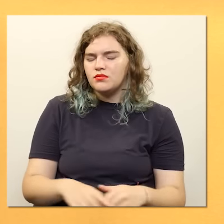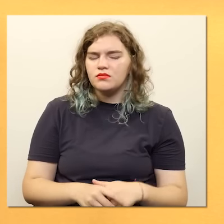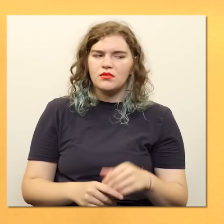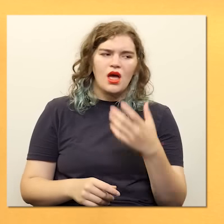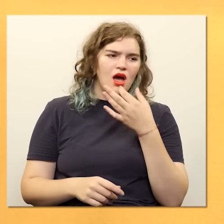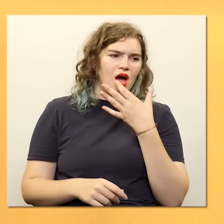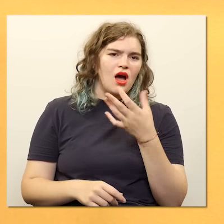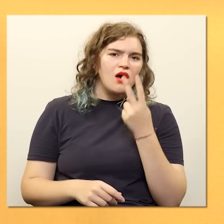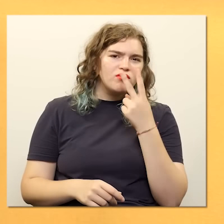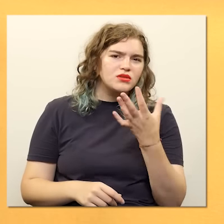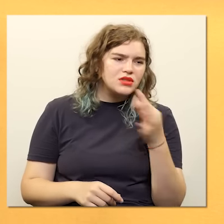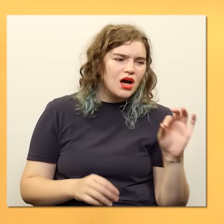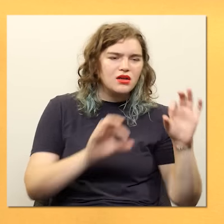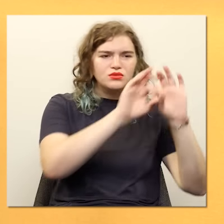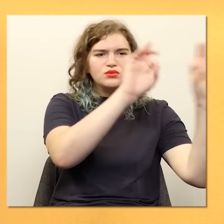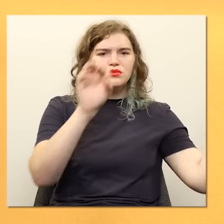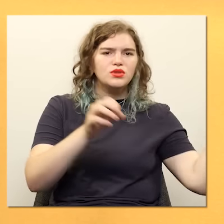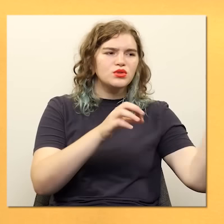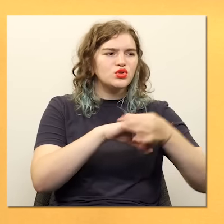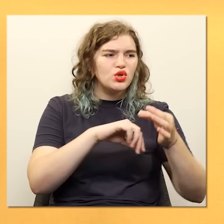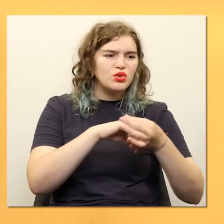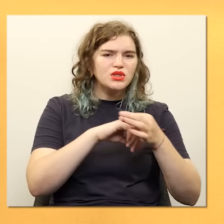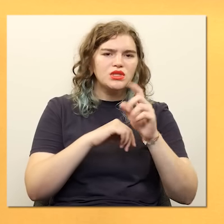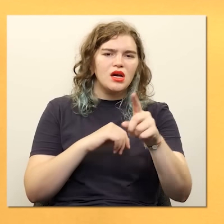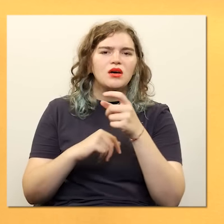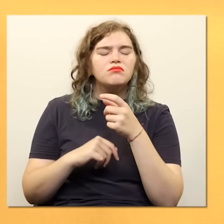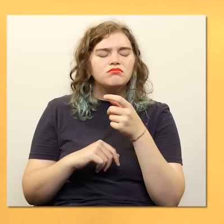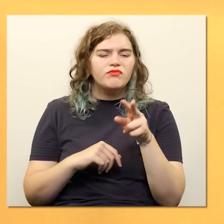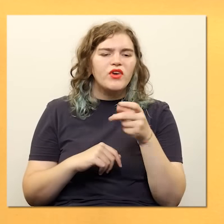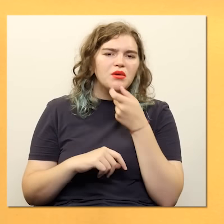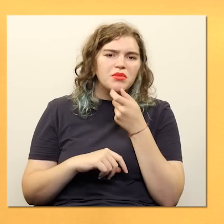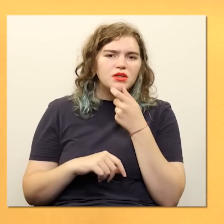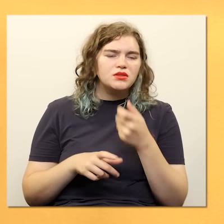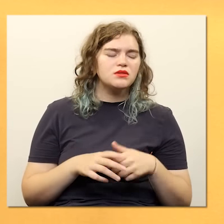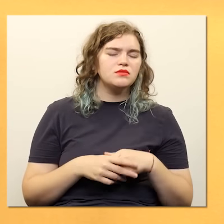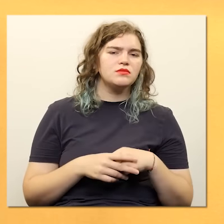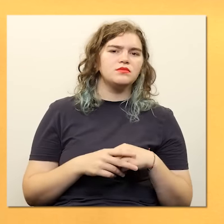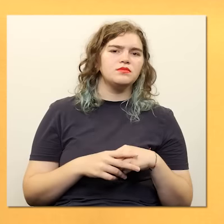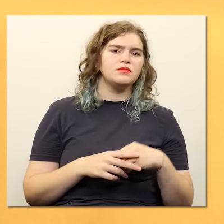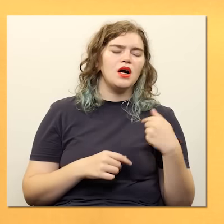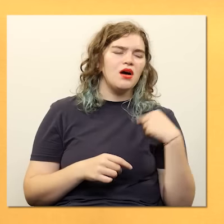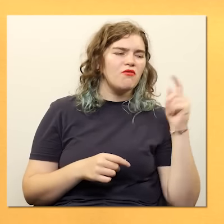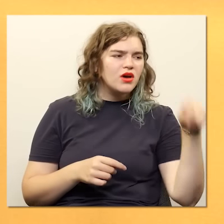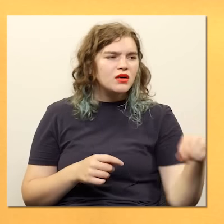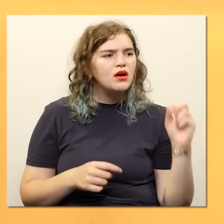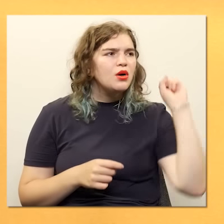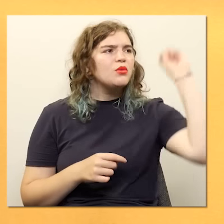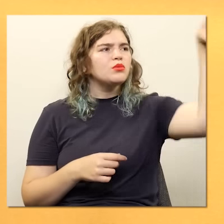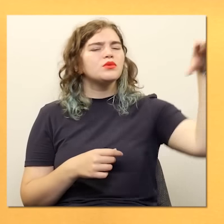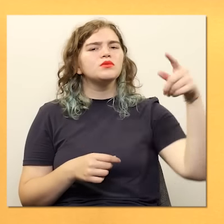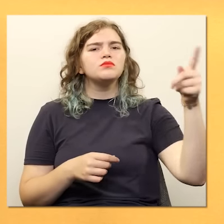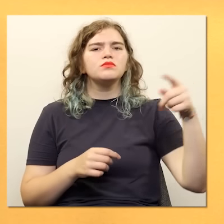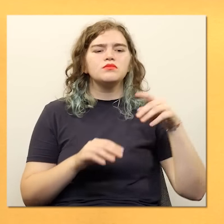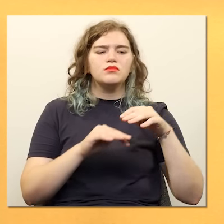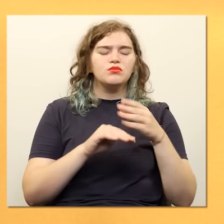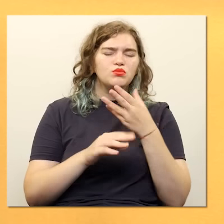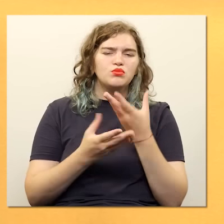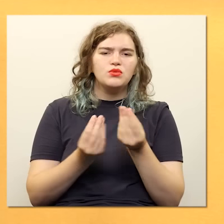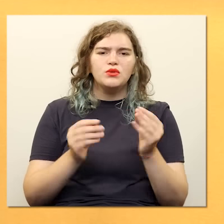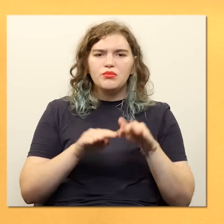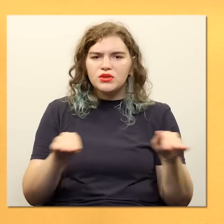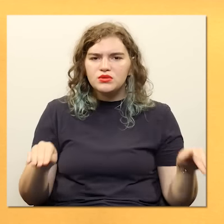Am văzut altă rudă, soția la fratele bătrân. Și venea și-o pus pe rudă